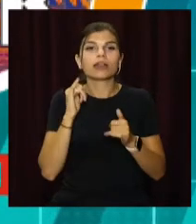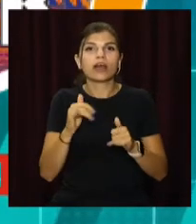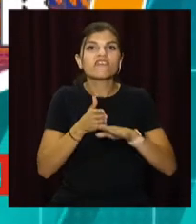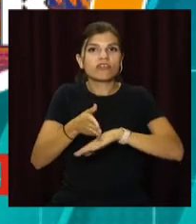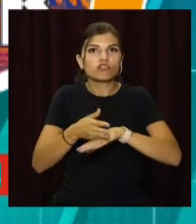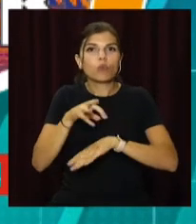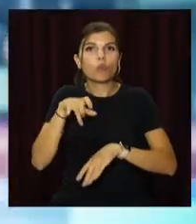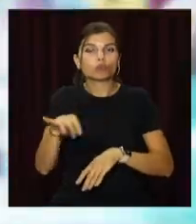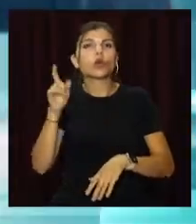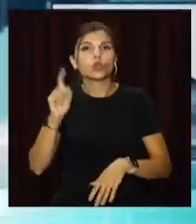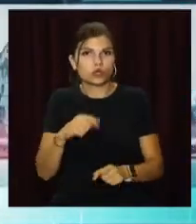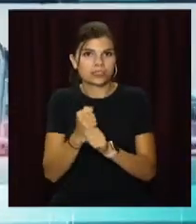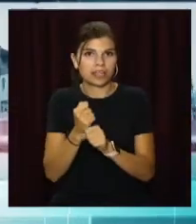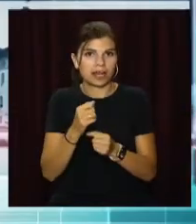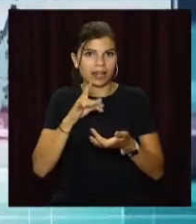музею.